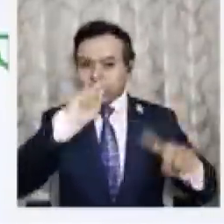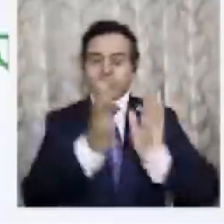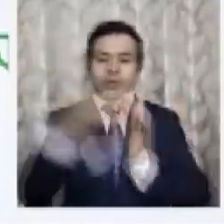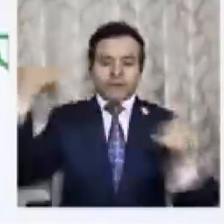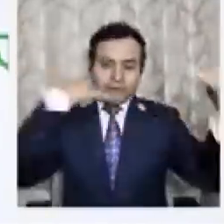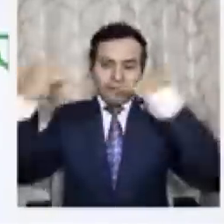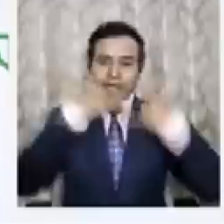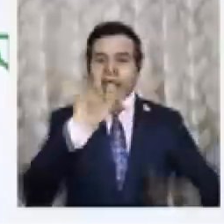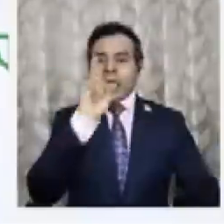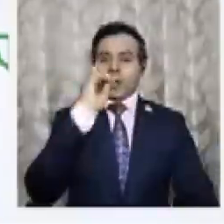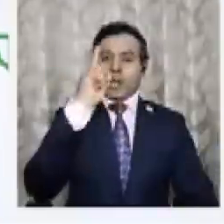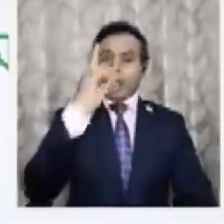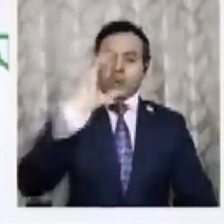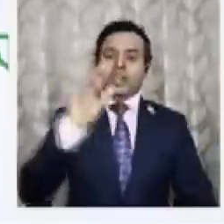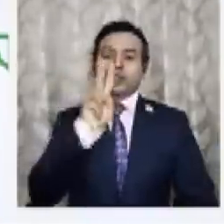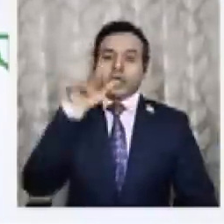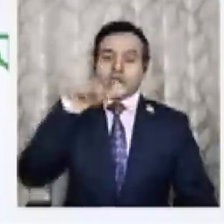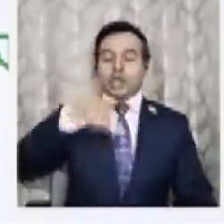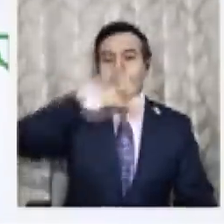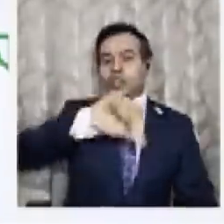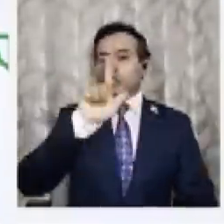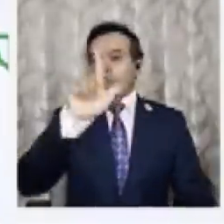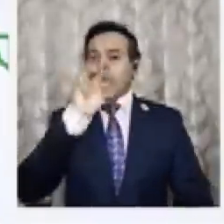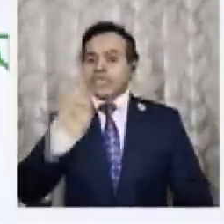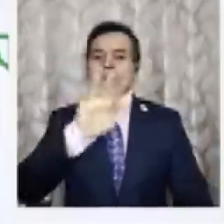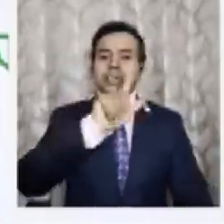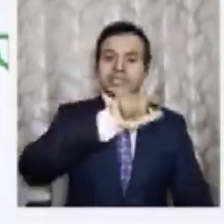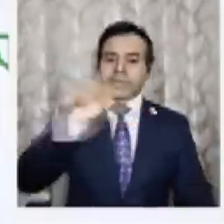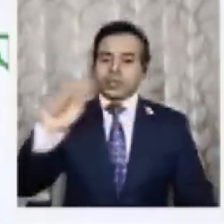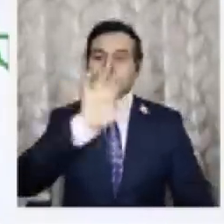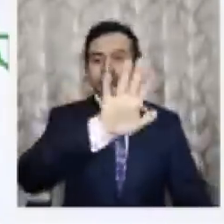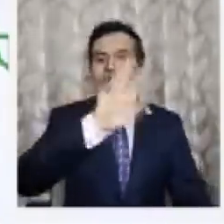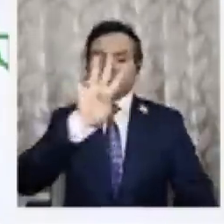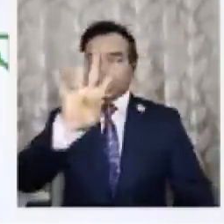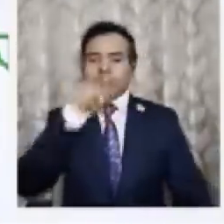1,69,637টি এবং এ পর্যন্ত ফোন কল গ্রহণ করা হয়েছে